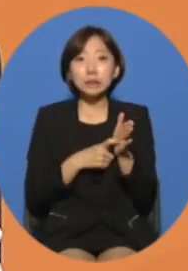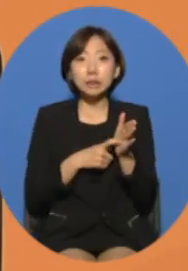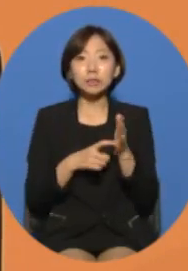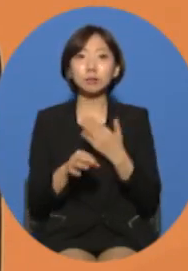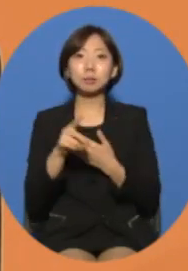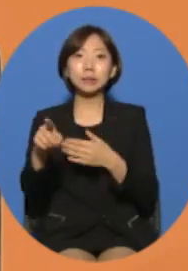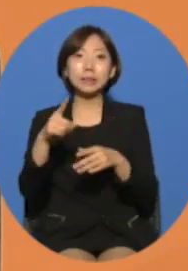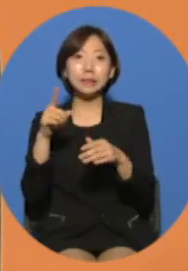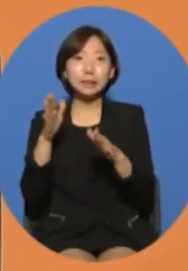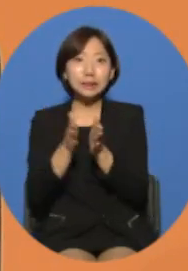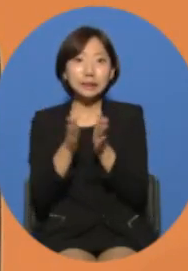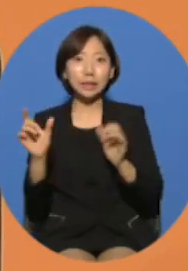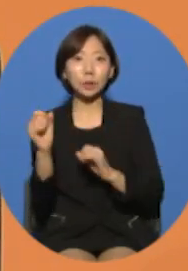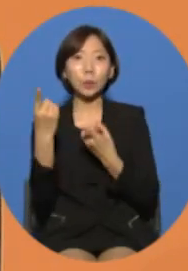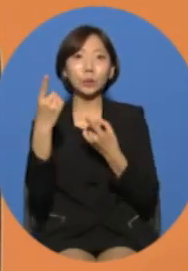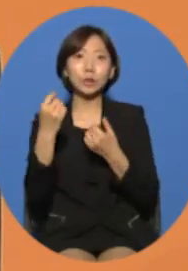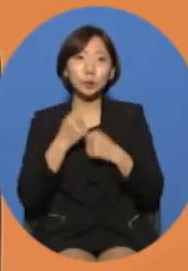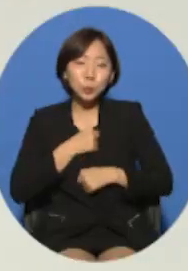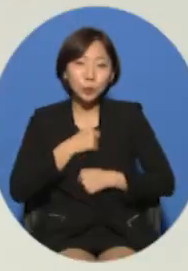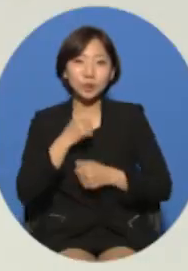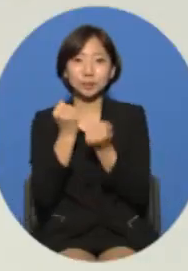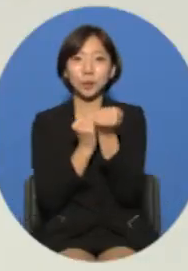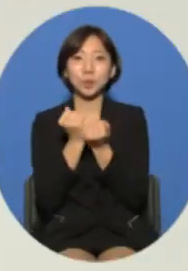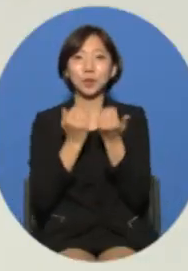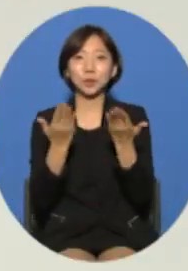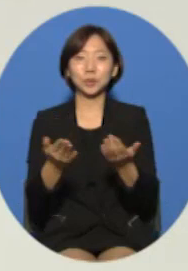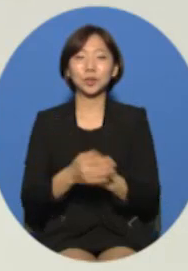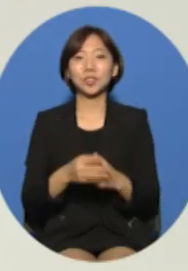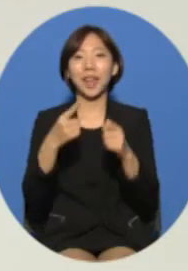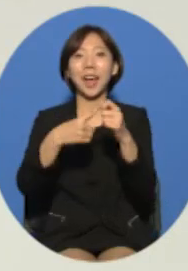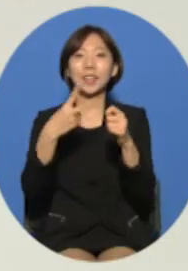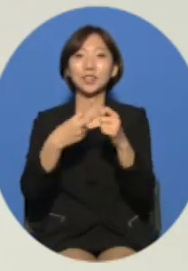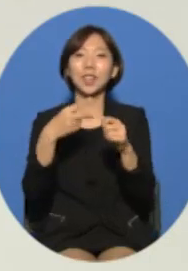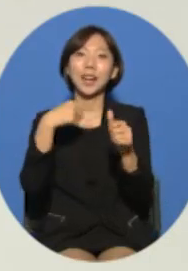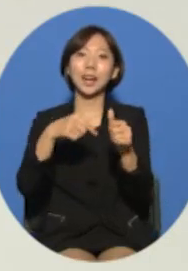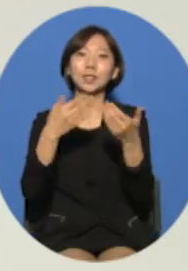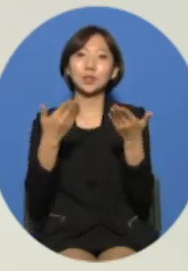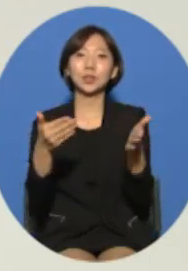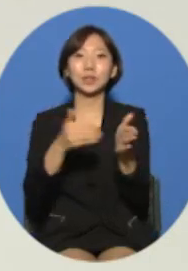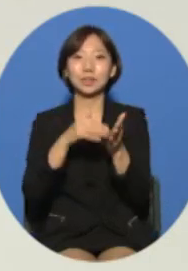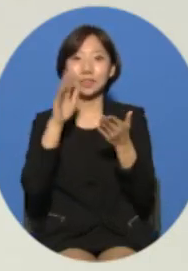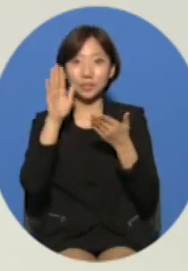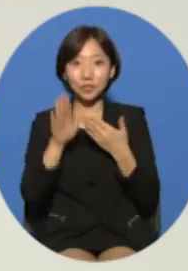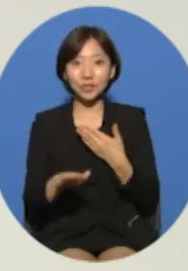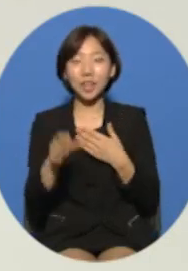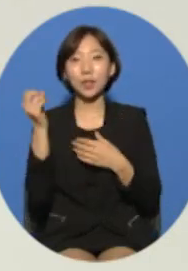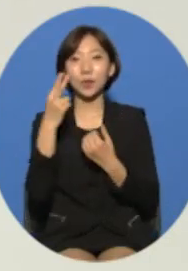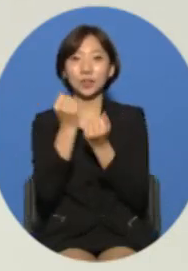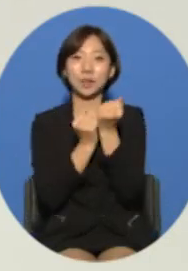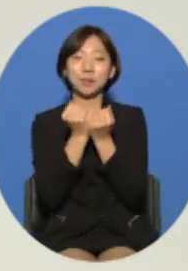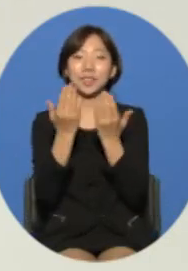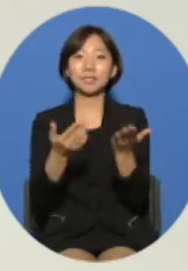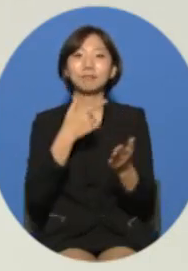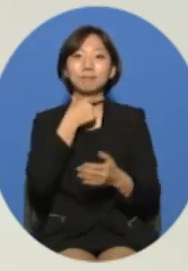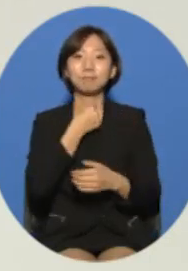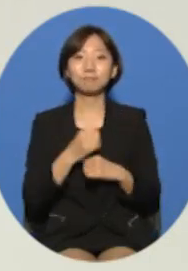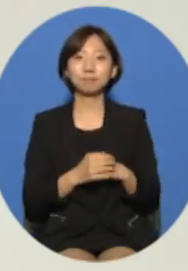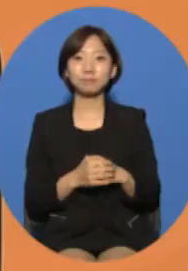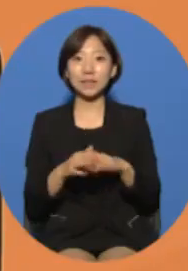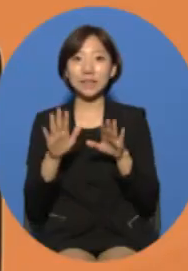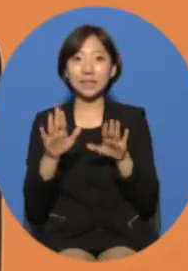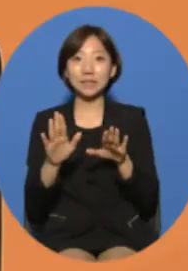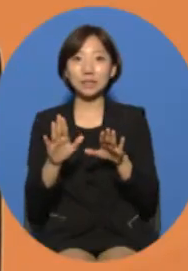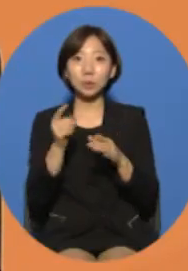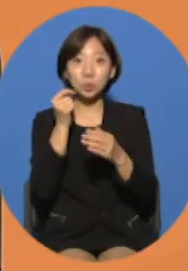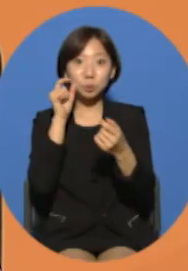시작부터 이렇게. 너무 급해서 예, 예, 우선 예. 그것부터 팁을 좀 먼저 주고 나서 또 다시 설명해 드리겠습니다. 그렇죠. 이제 네. 곧 선거가